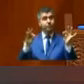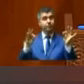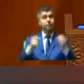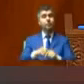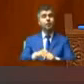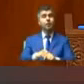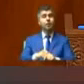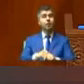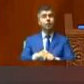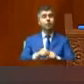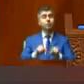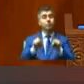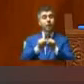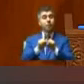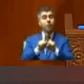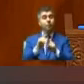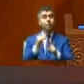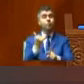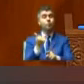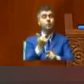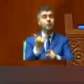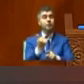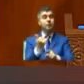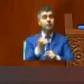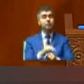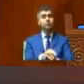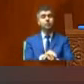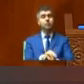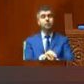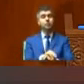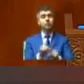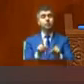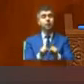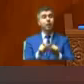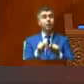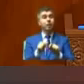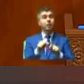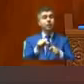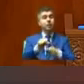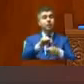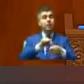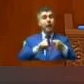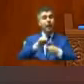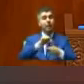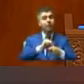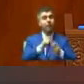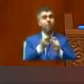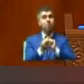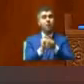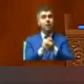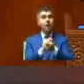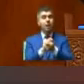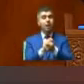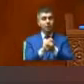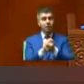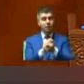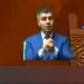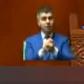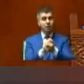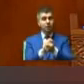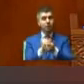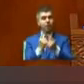خيرا المصطلح الأساسي اللي هو تغيير نظام الصرف، ولكن نرى في